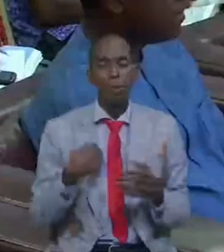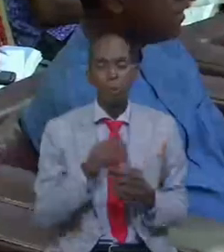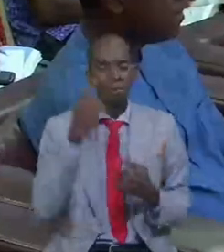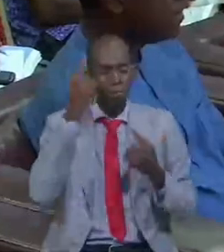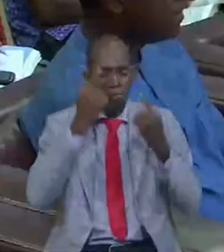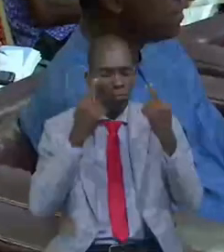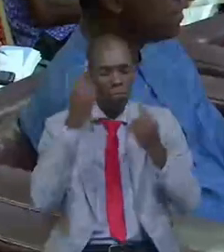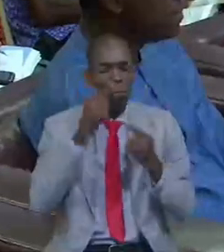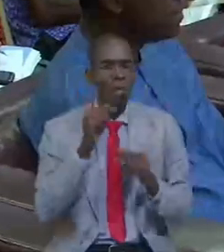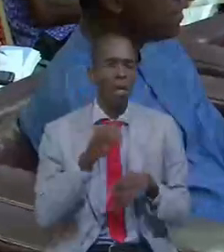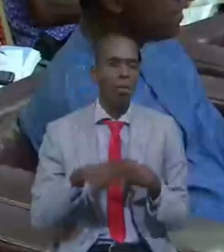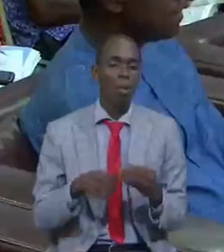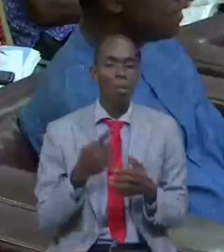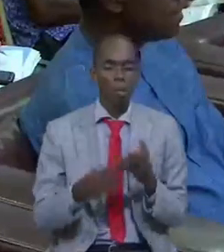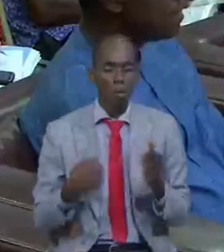nous planifions,